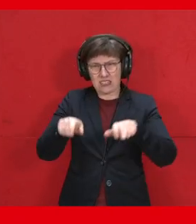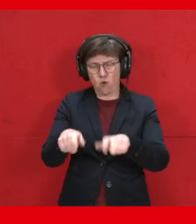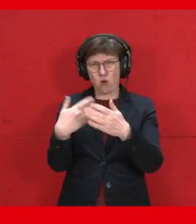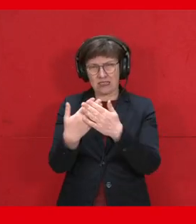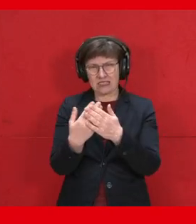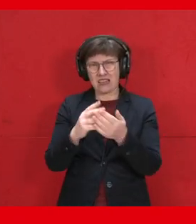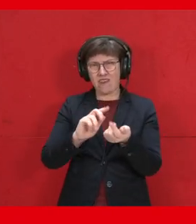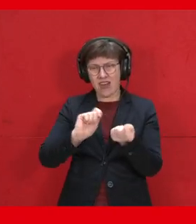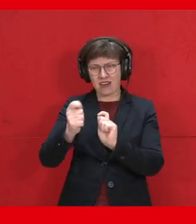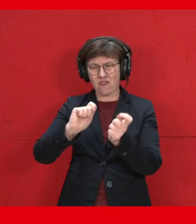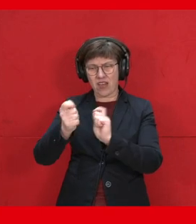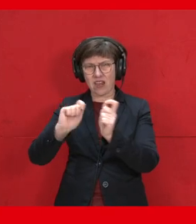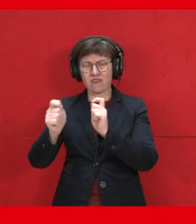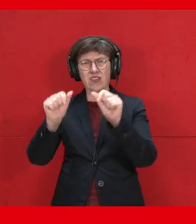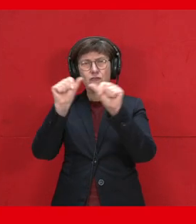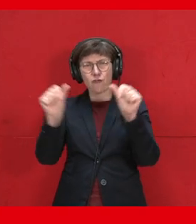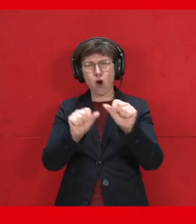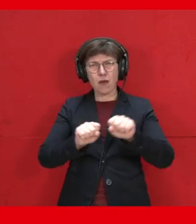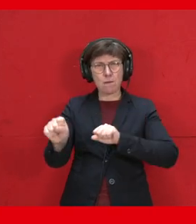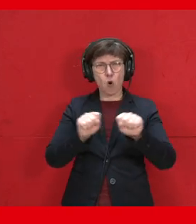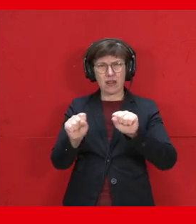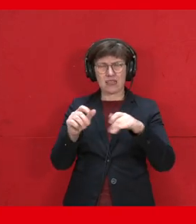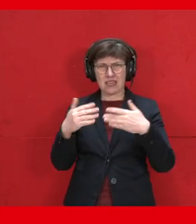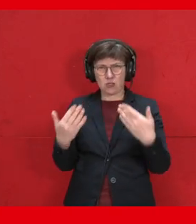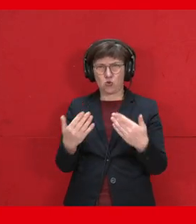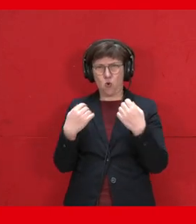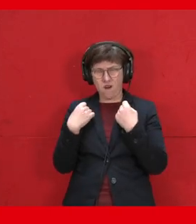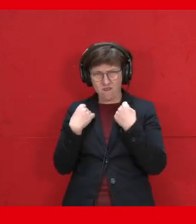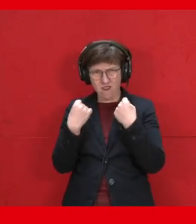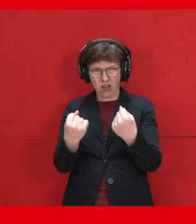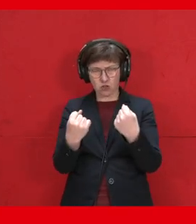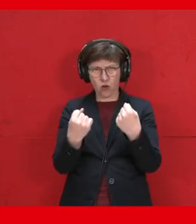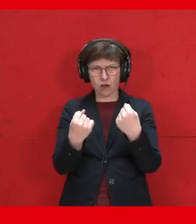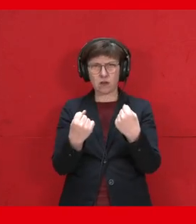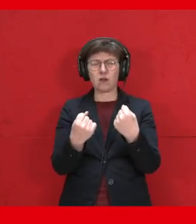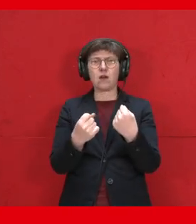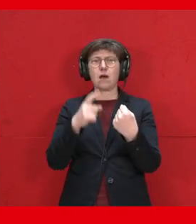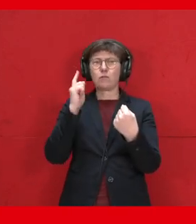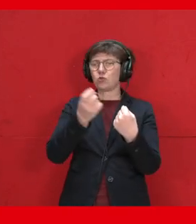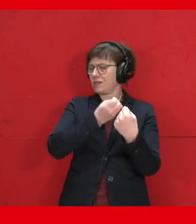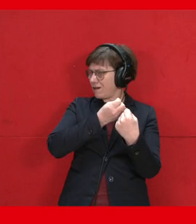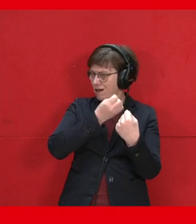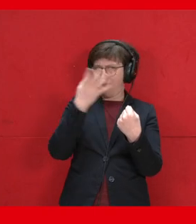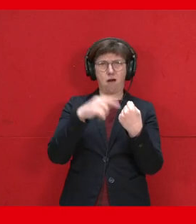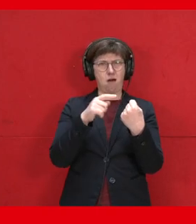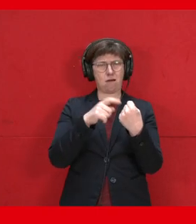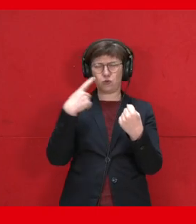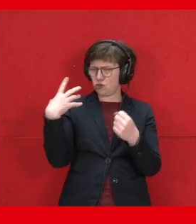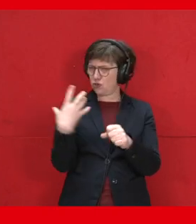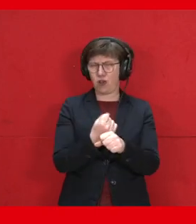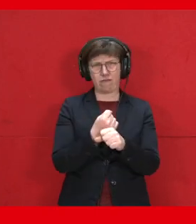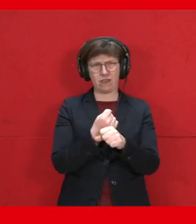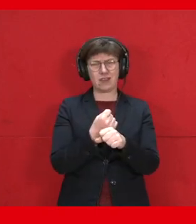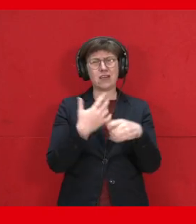die Veränderung der Art der Mobilität, die mit den Fahrzeugen verbunden ist, dann muss es doch mindestens klappen, dass